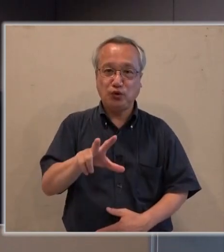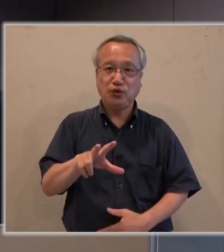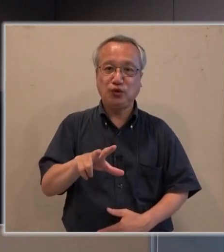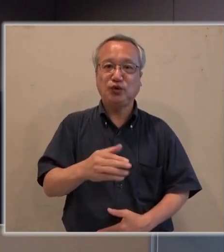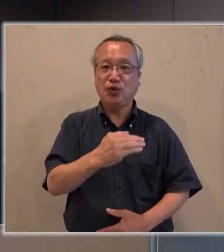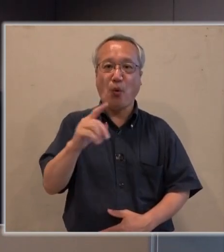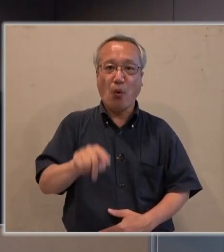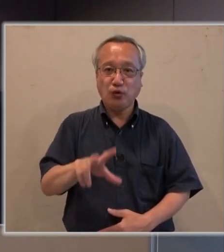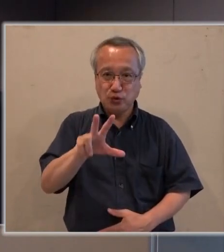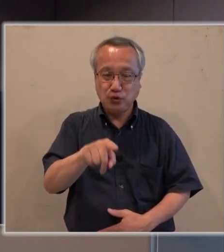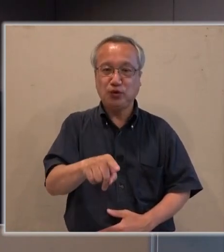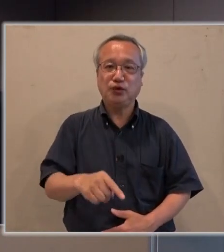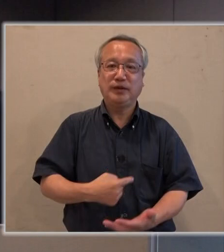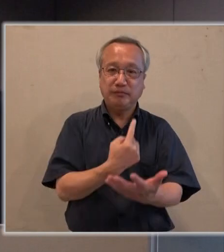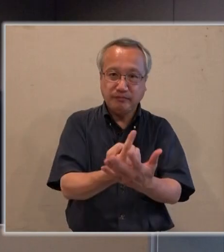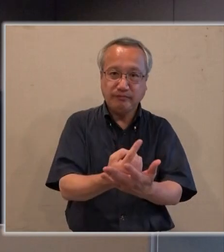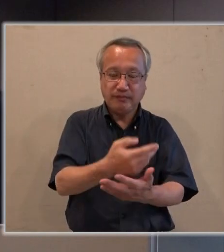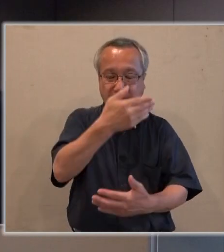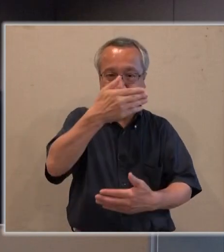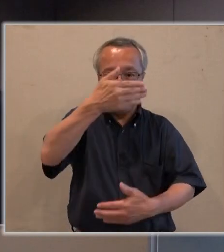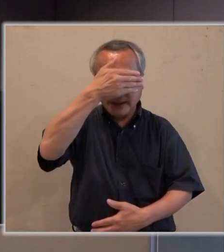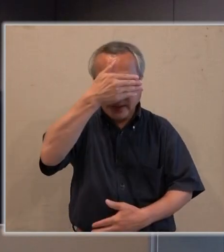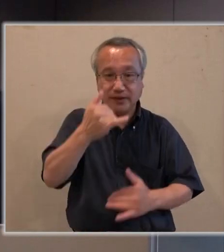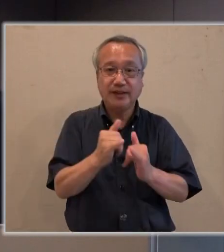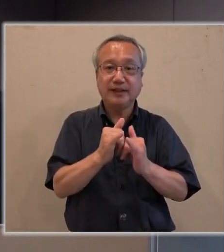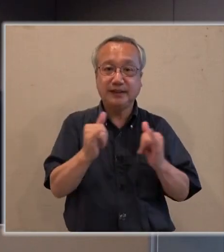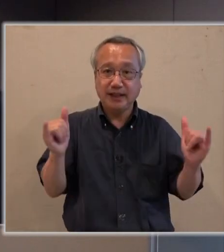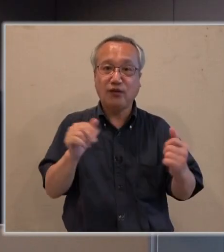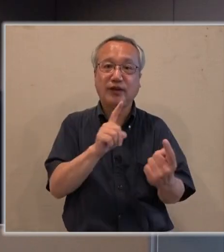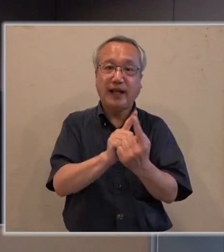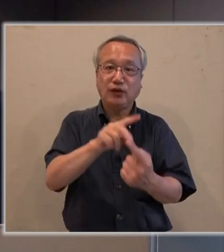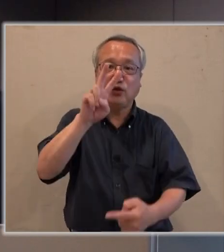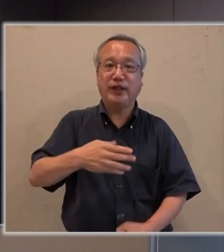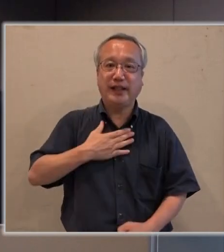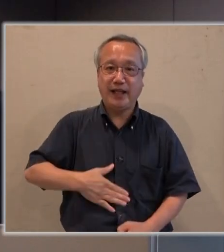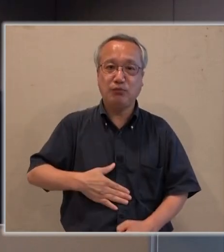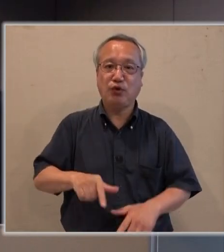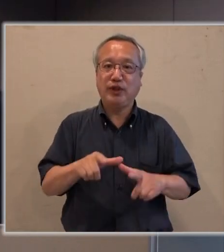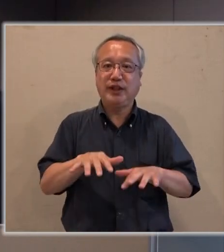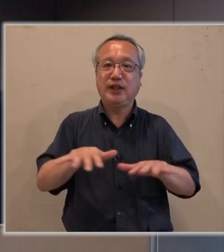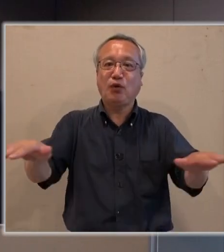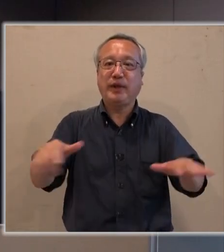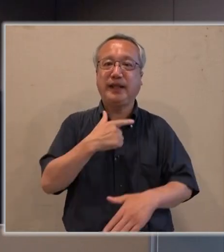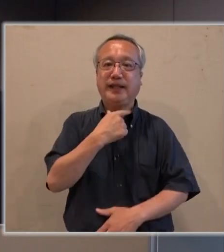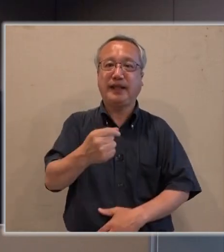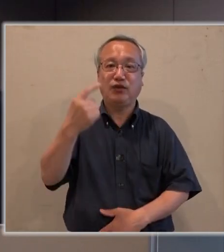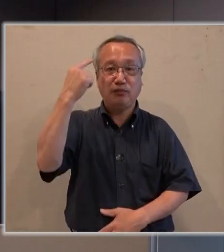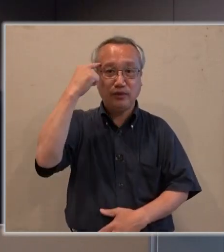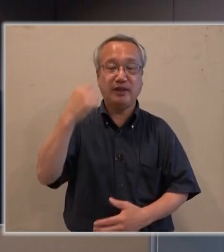上と合わせて視覚障害への理解も広めていきたいと考えています。